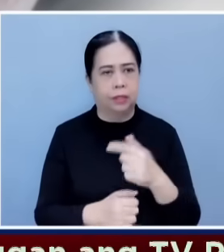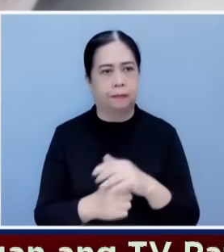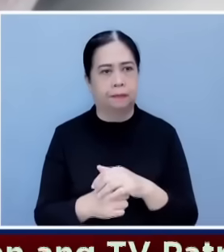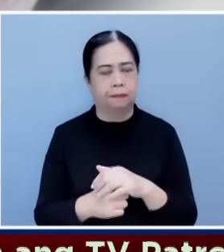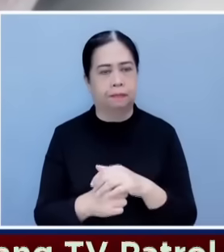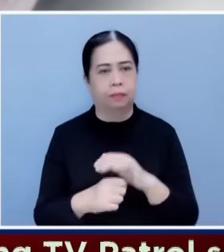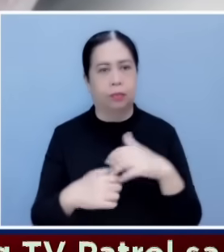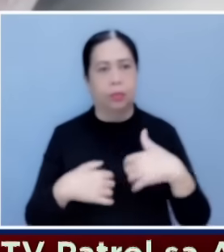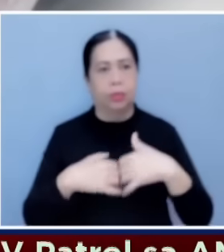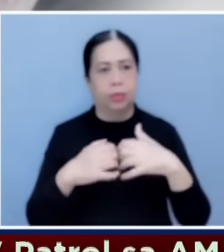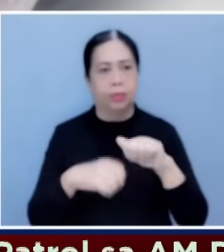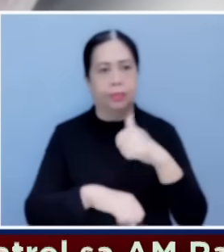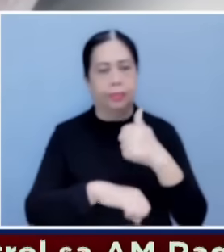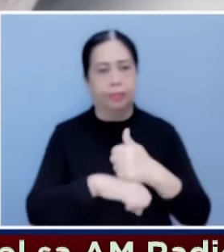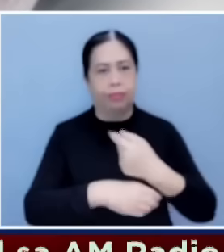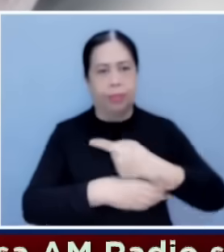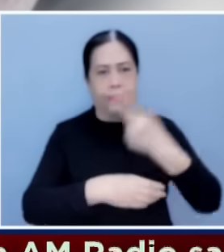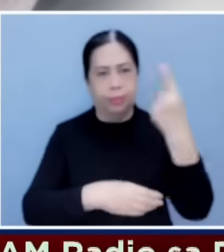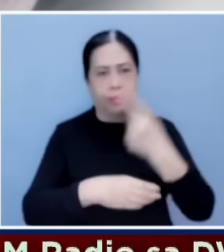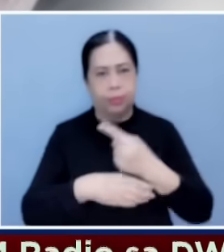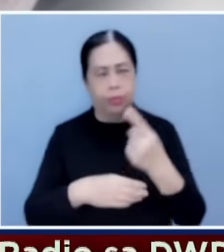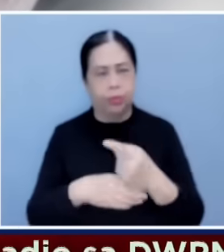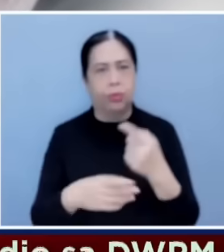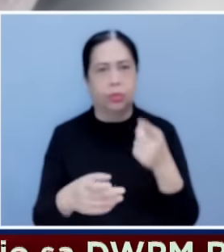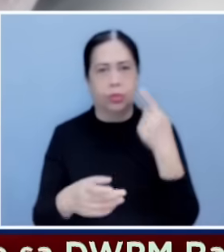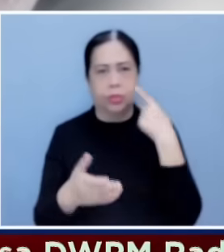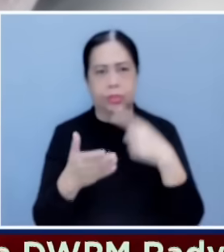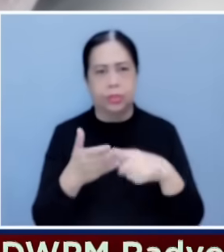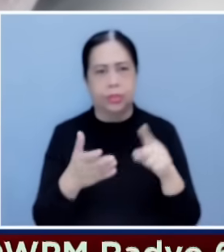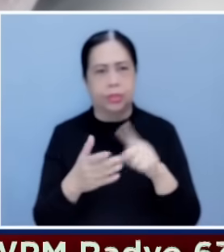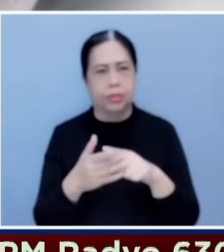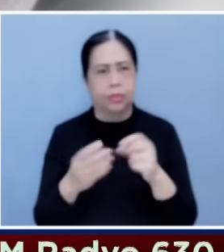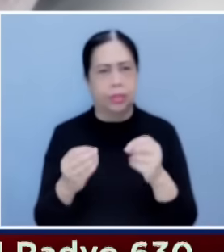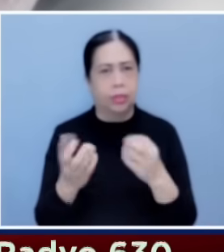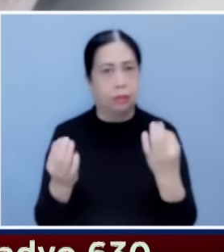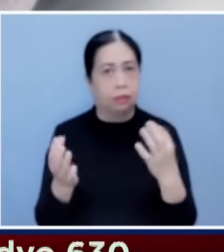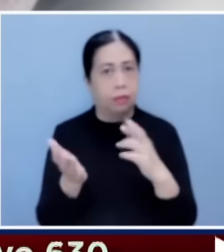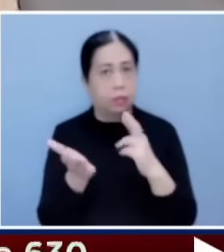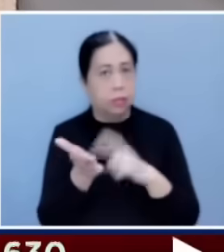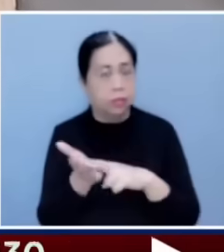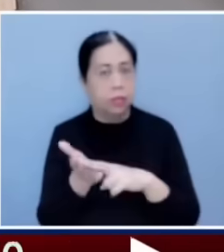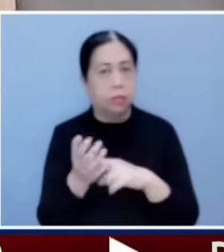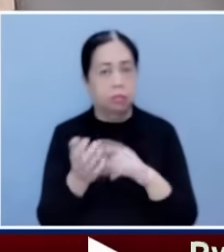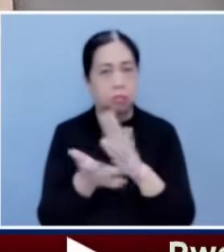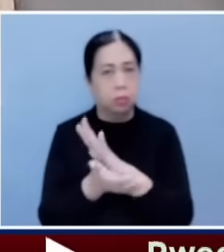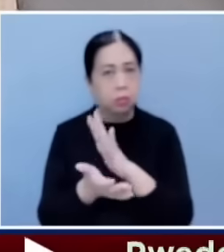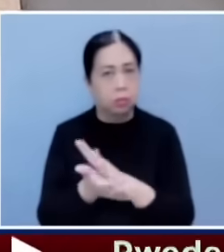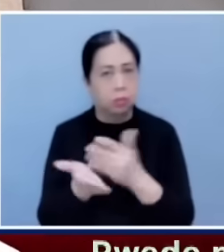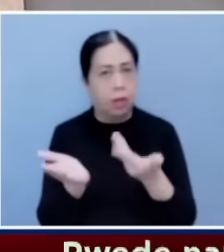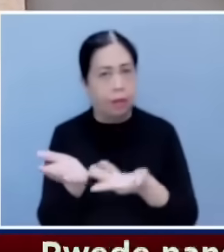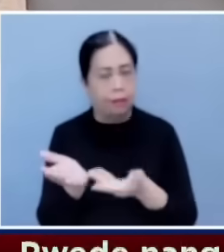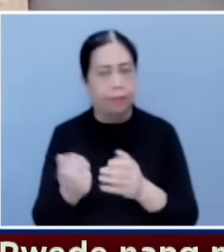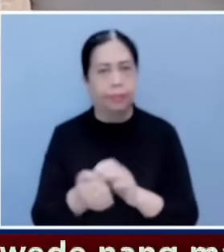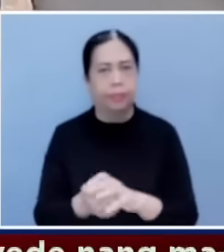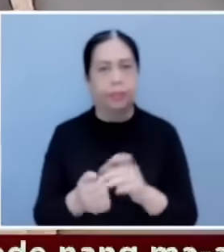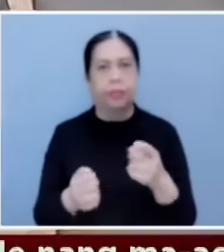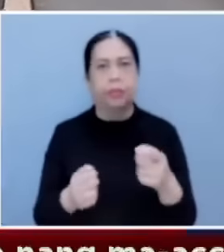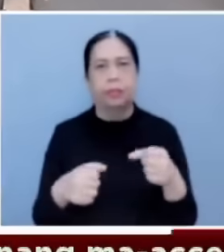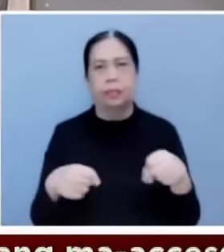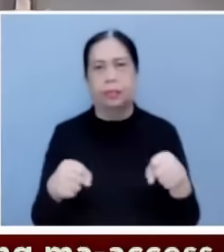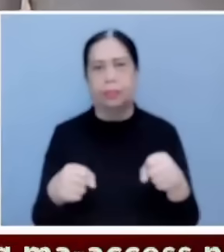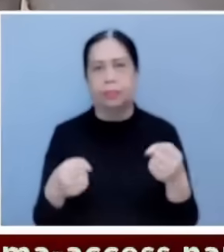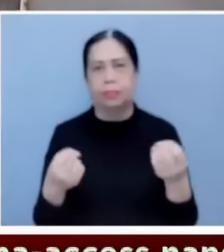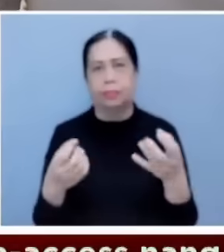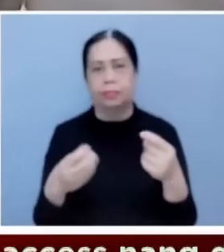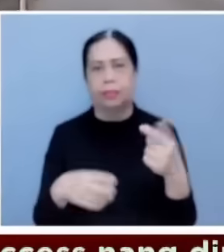Tatayo na tayo ng mga checkpoint precisely to check on the motor vehicle registration. Lumilitaw na ang mga nagmomotorsiklo na